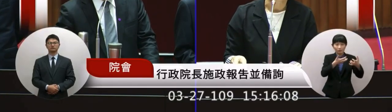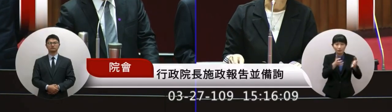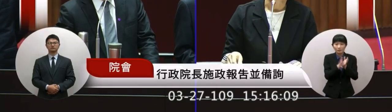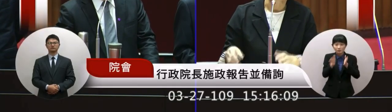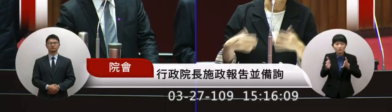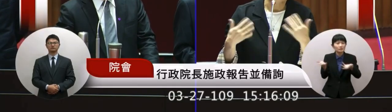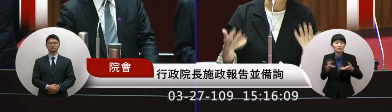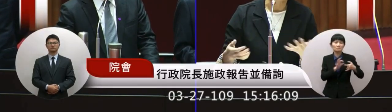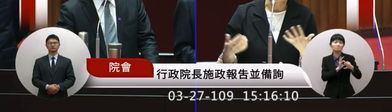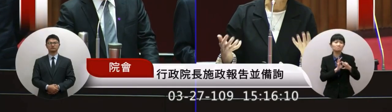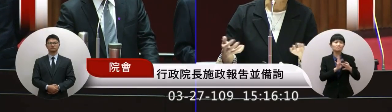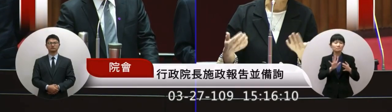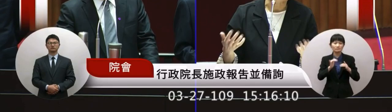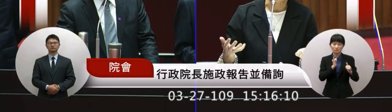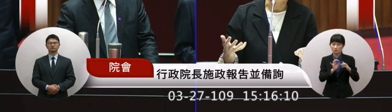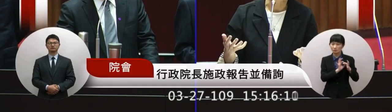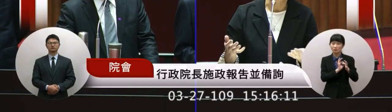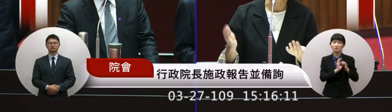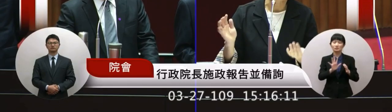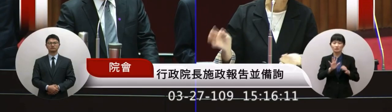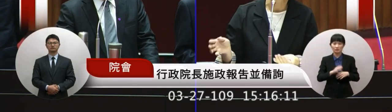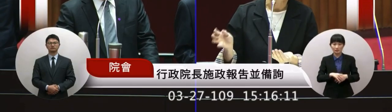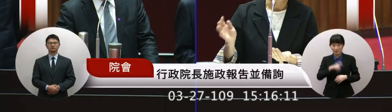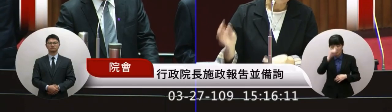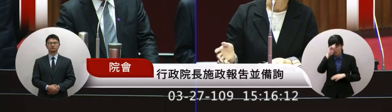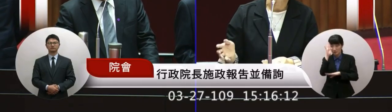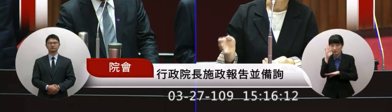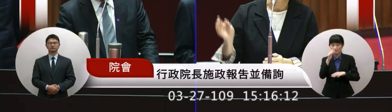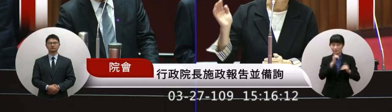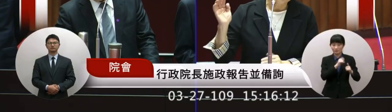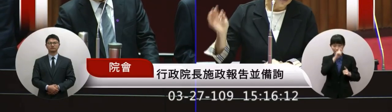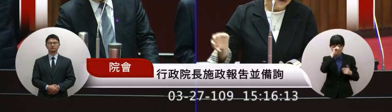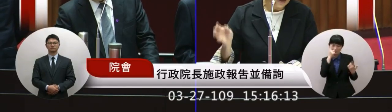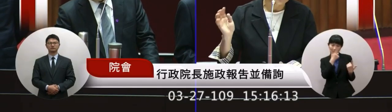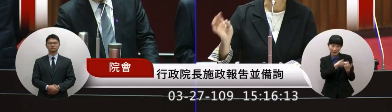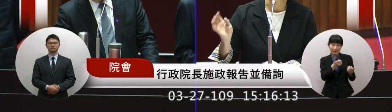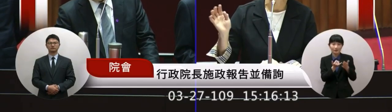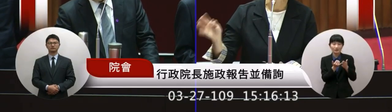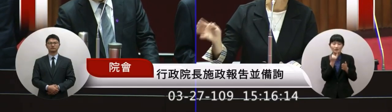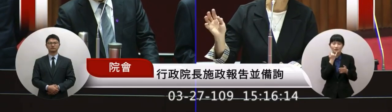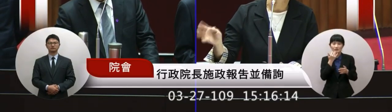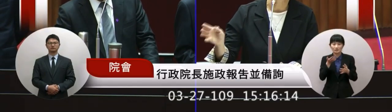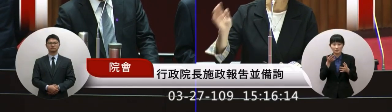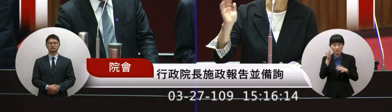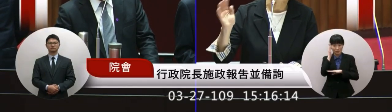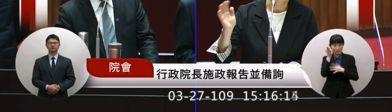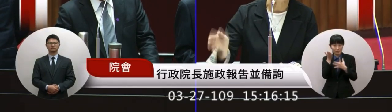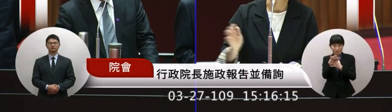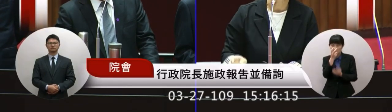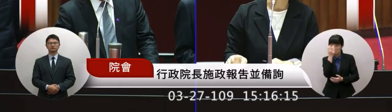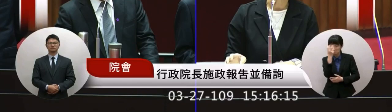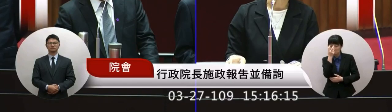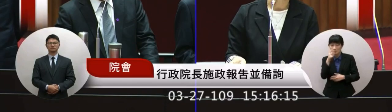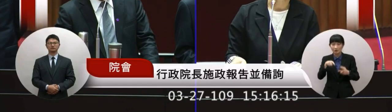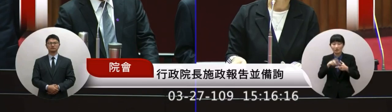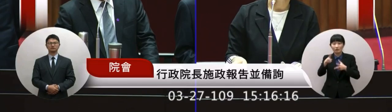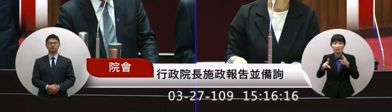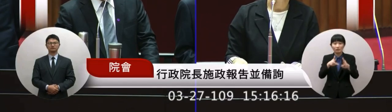个我们的人民的期待，就是先调查，然后观塘工业港这边先停